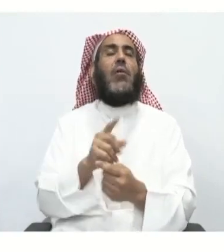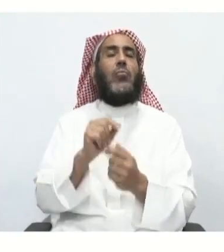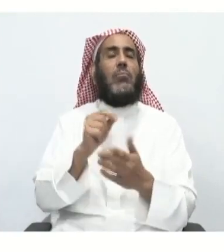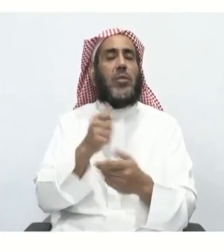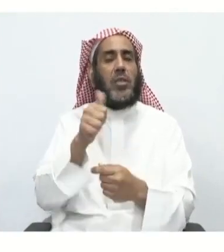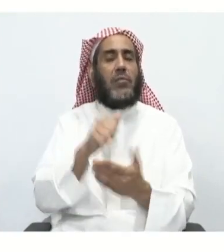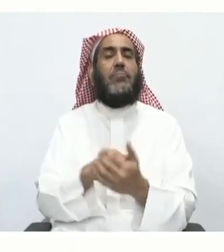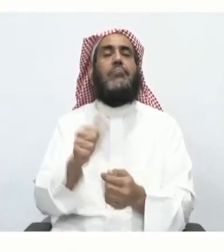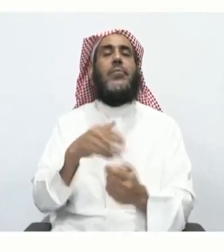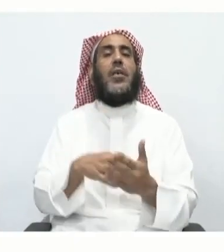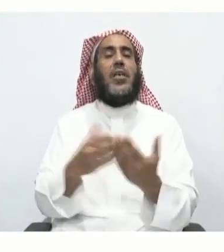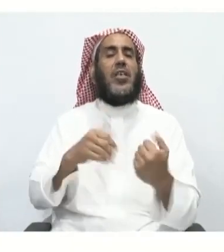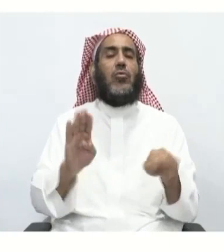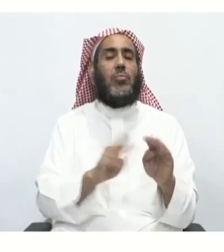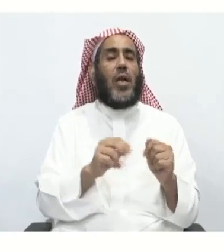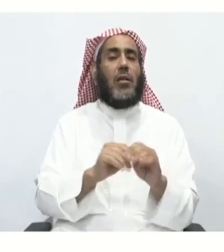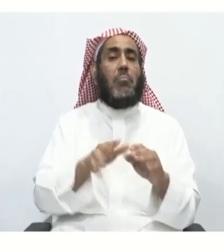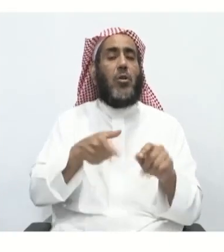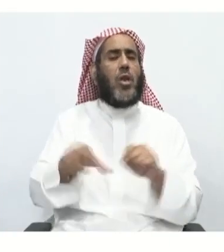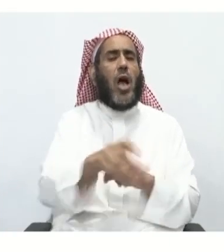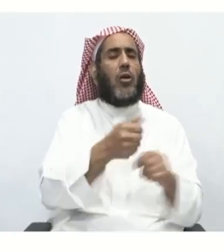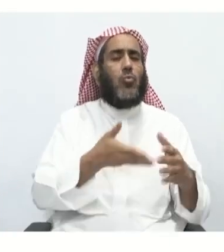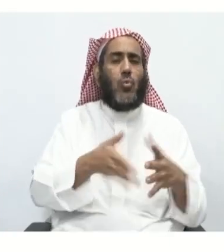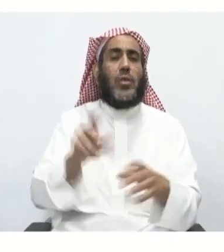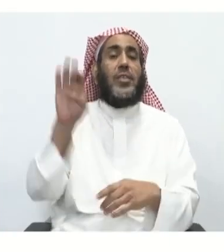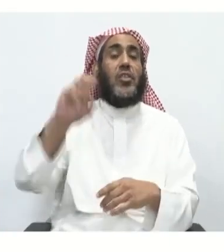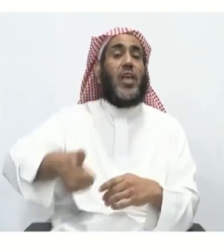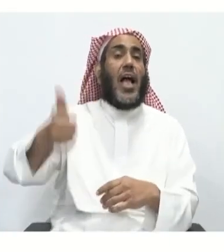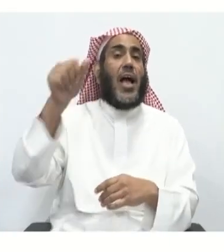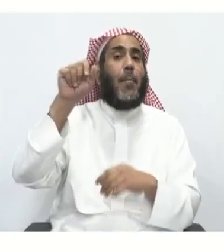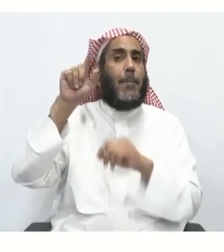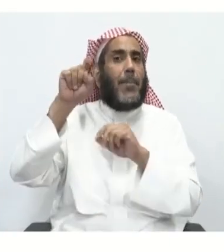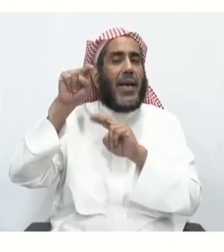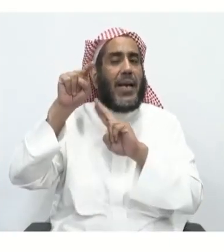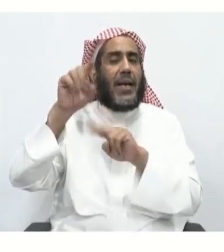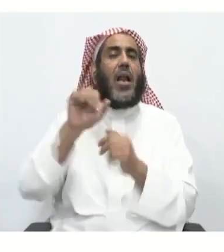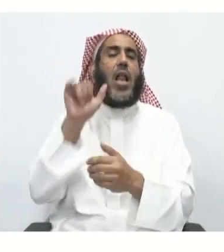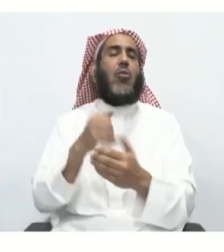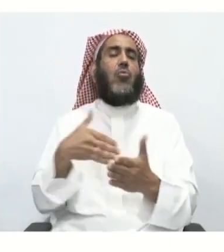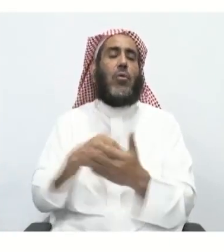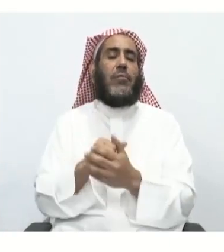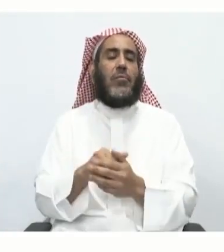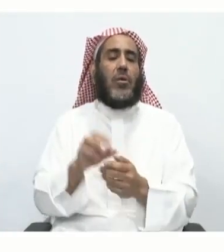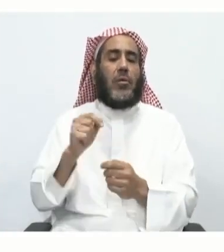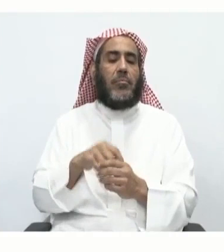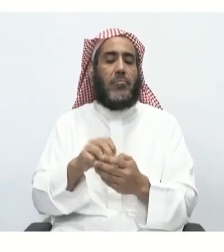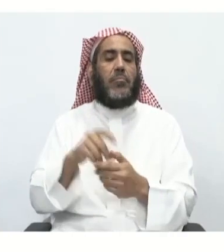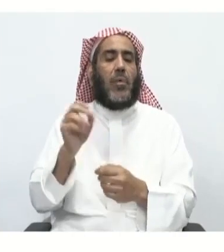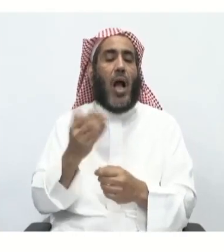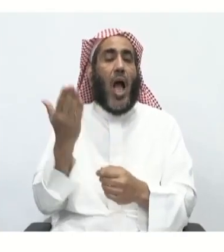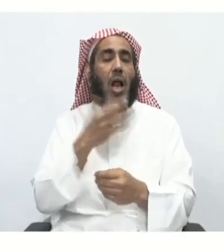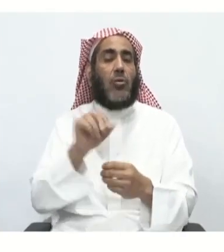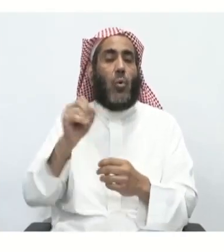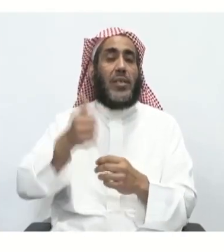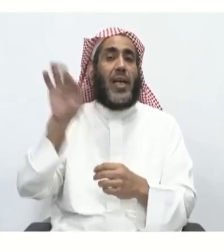استفهام جلست بجانب نهر جار جاري هنا خطا يحذف الياء المنقوص قرات قصائد